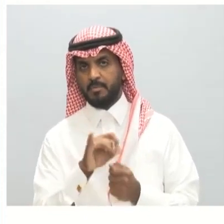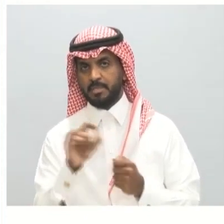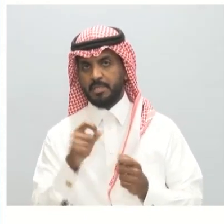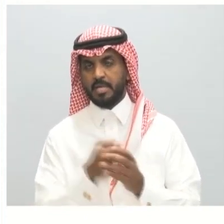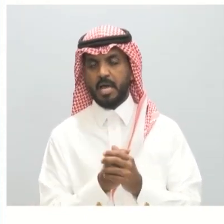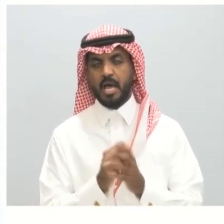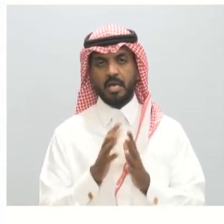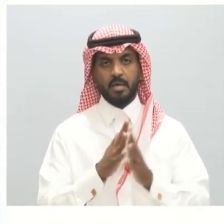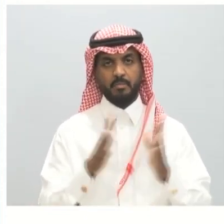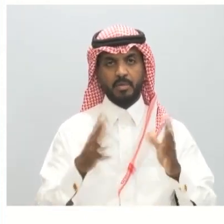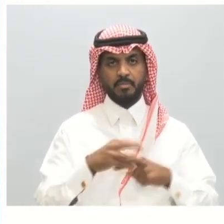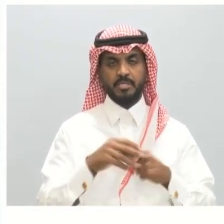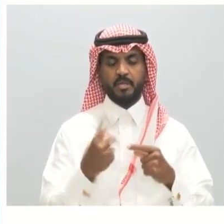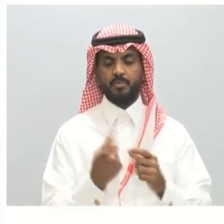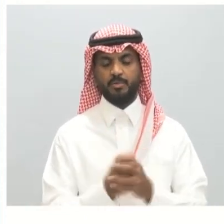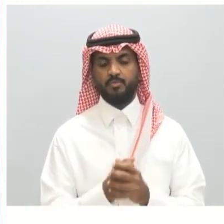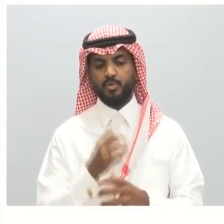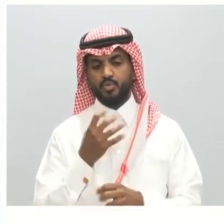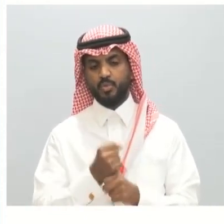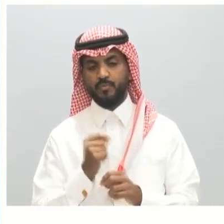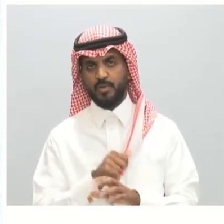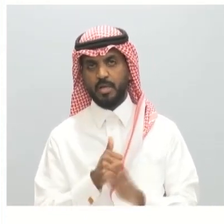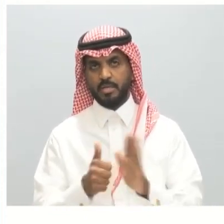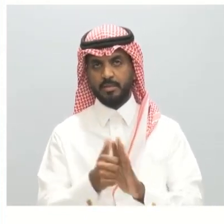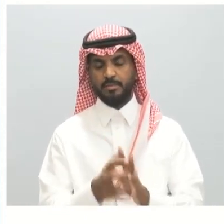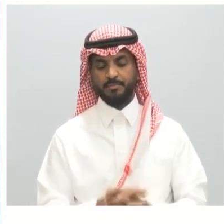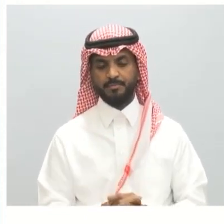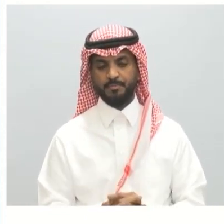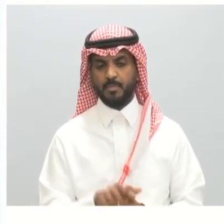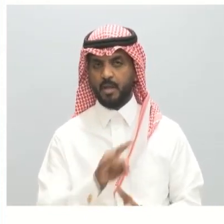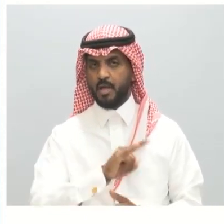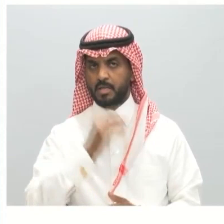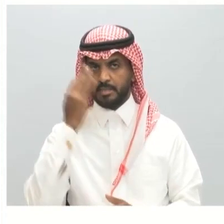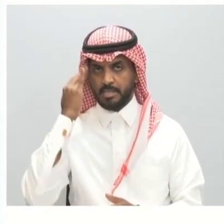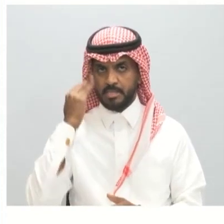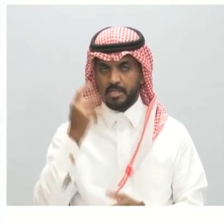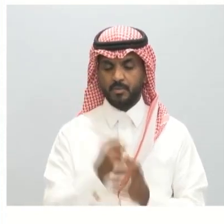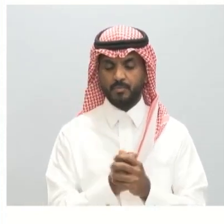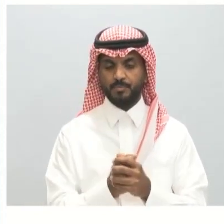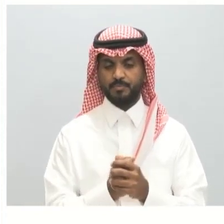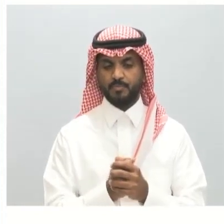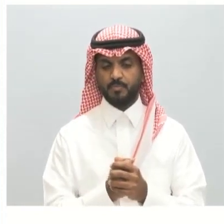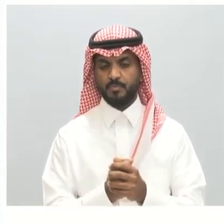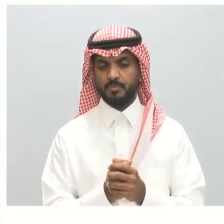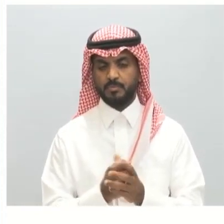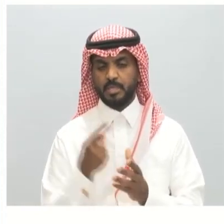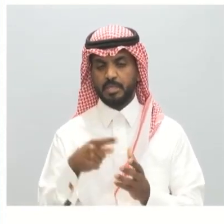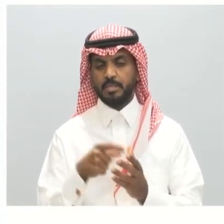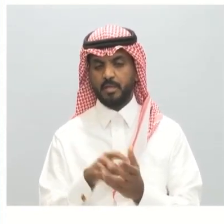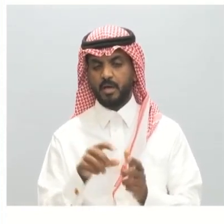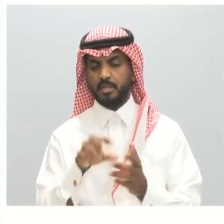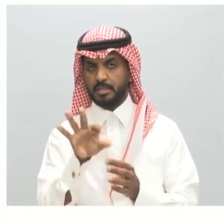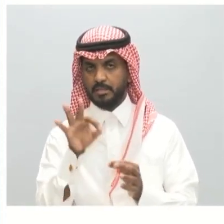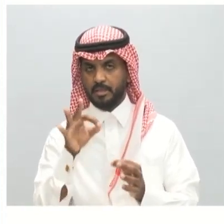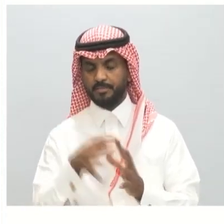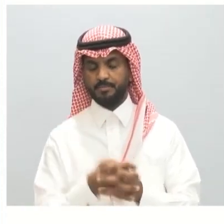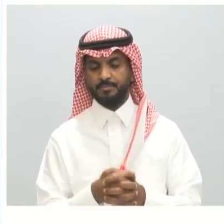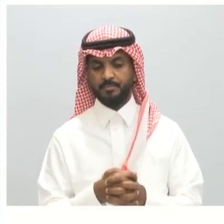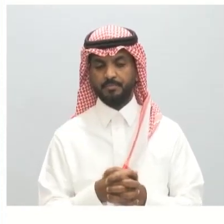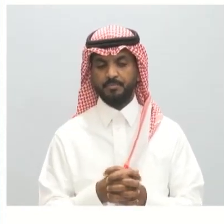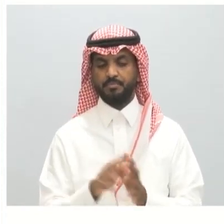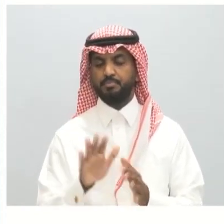اكبر من سالب واحد ثم نوقف القياده لا تنسى وضع تحديد خانه الاختيار